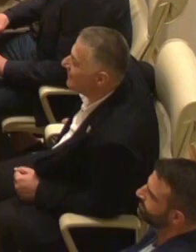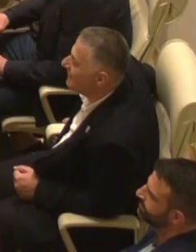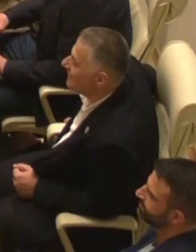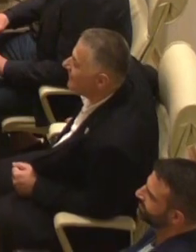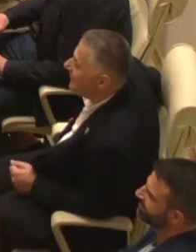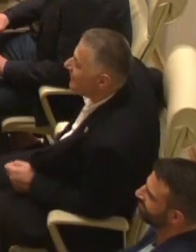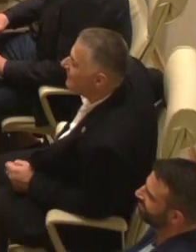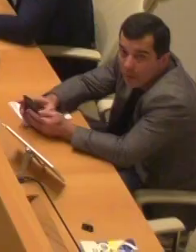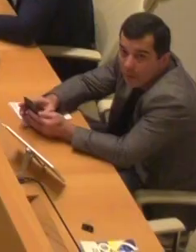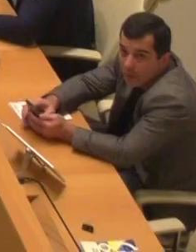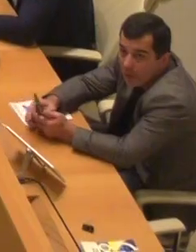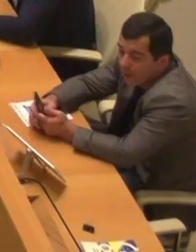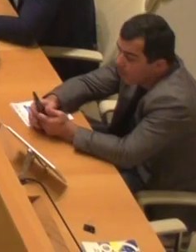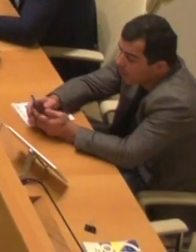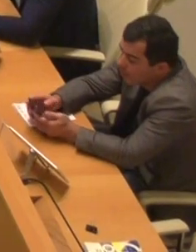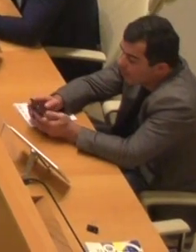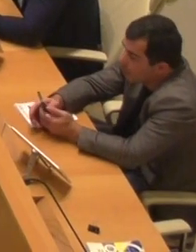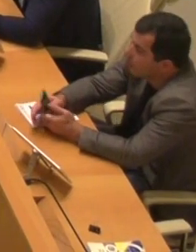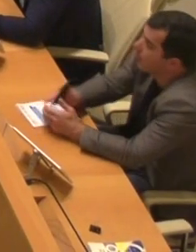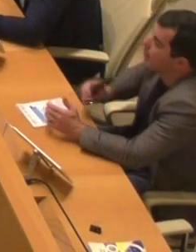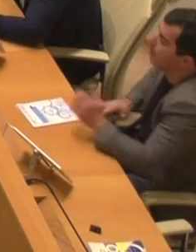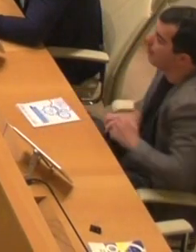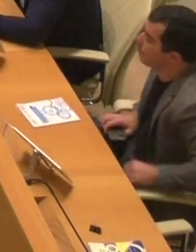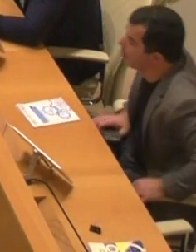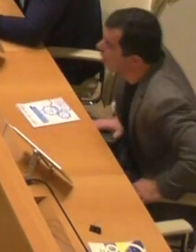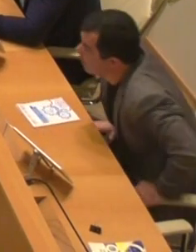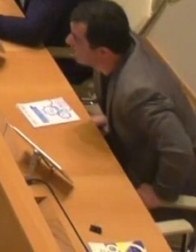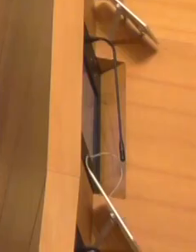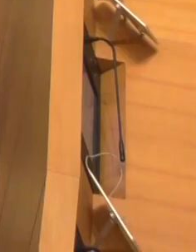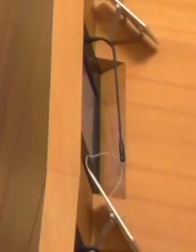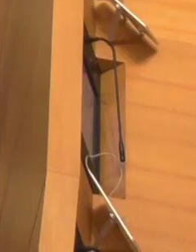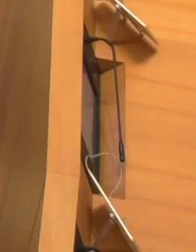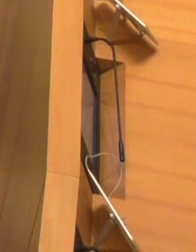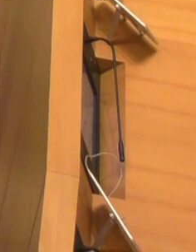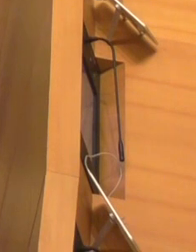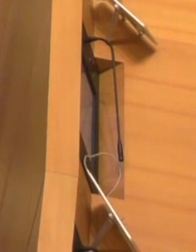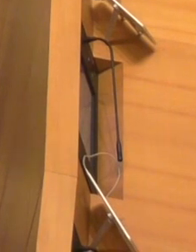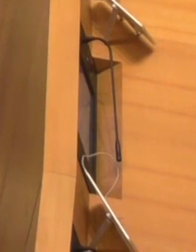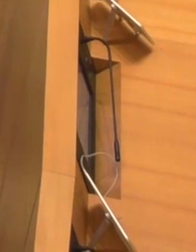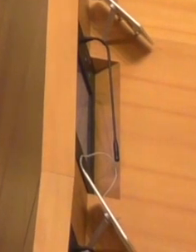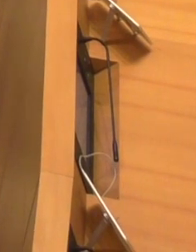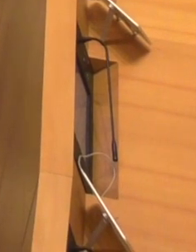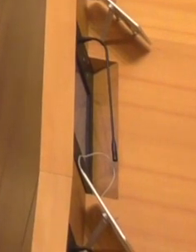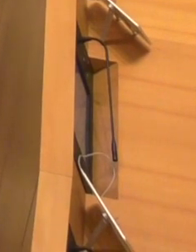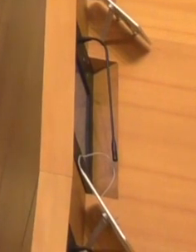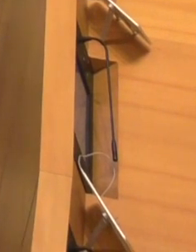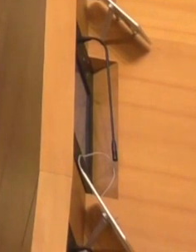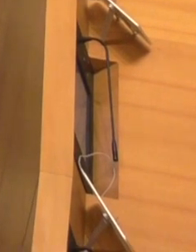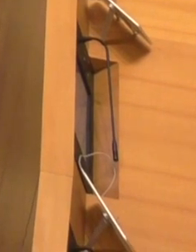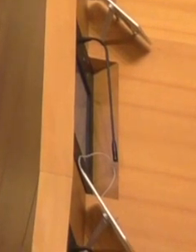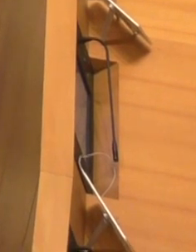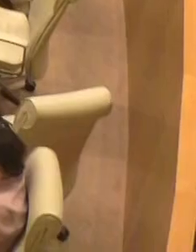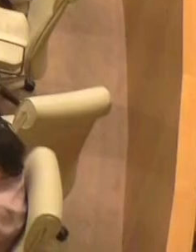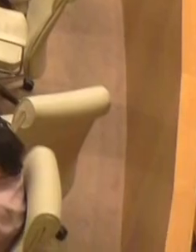კულტურის სამინისტროში მიმდინარე პროცესებზეც გაამახვილეს და თეატრულუკიანის რეპრესიული მმართველობა გააკრიტიკეს. კრიტიკა მიუღებელია მმართველი